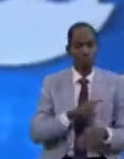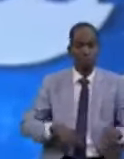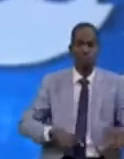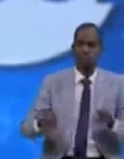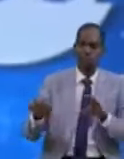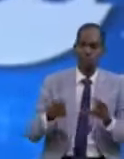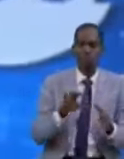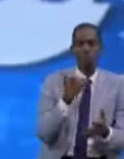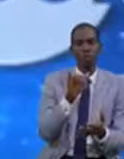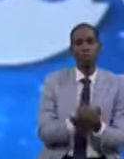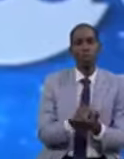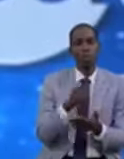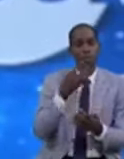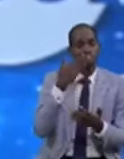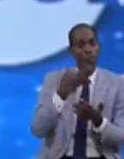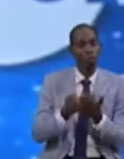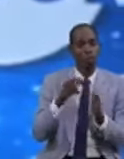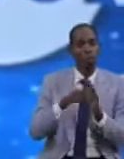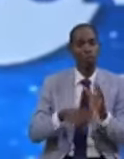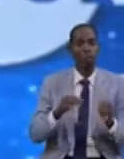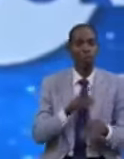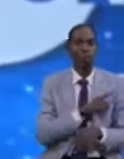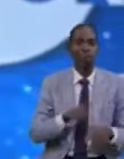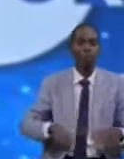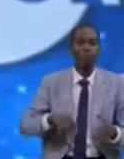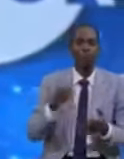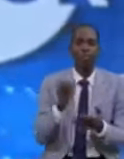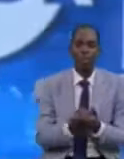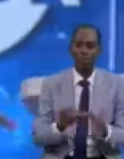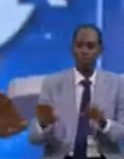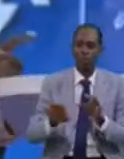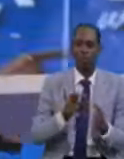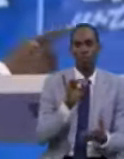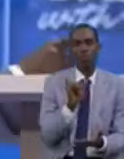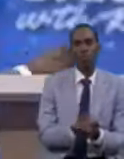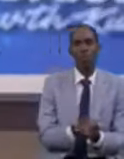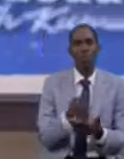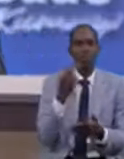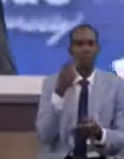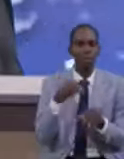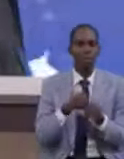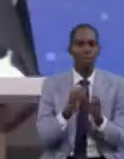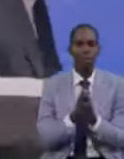et la bonté de Dieu le fait psaume